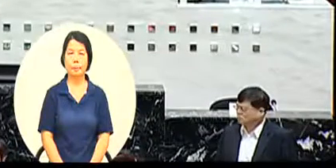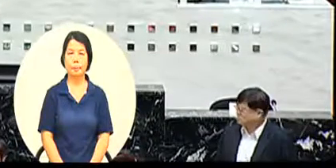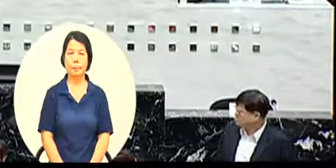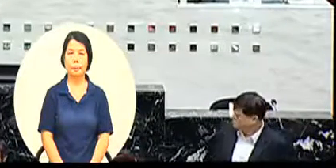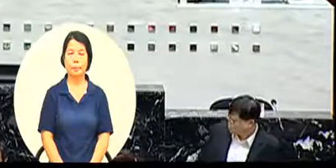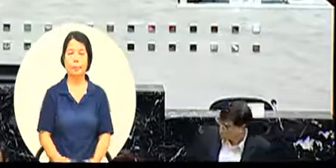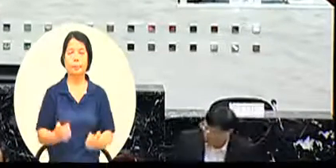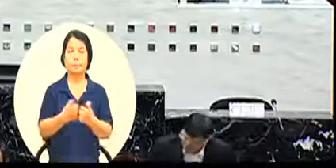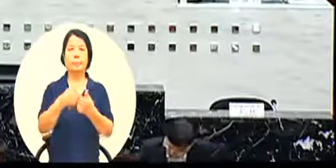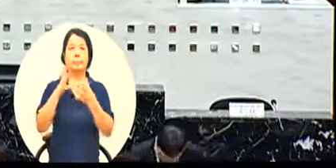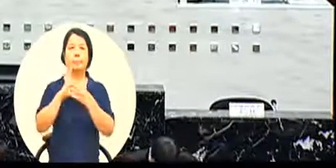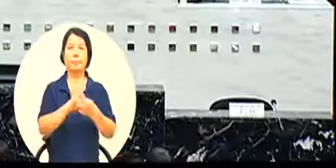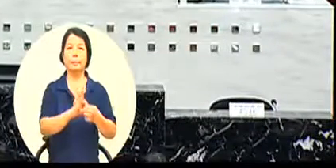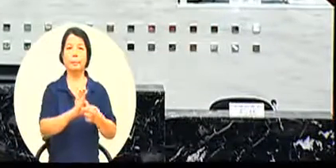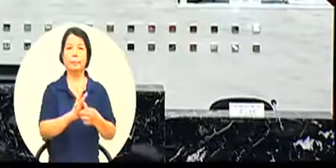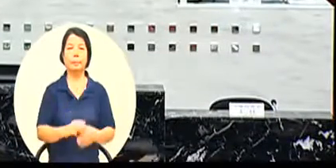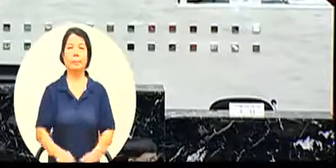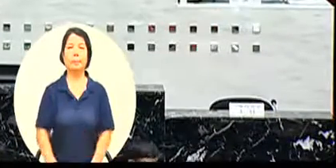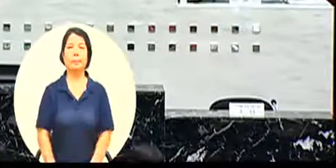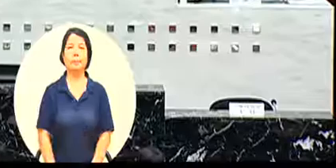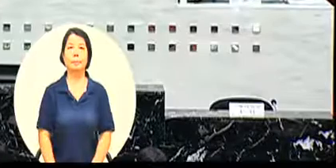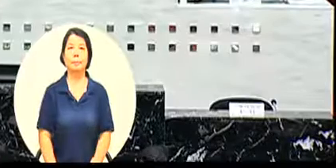继续开会。